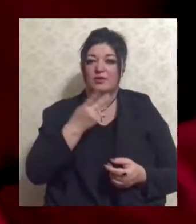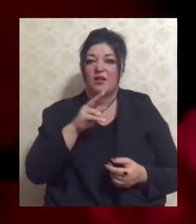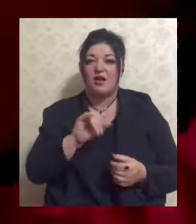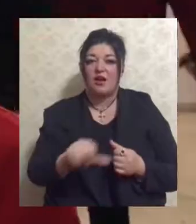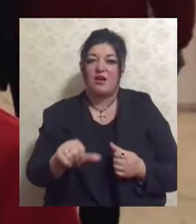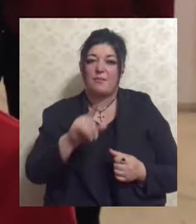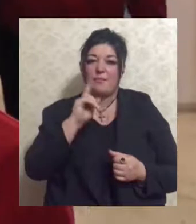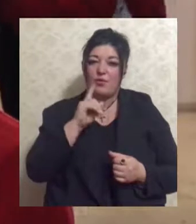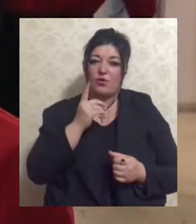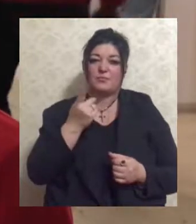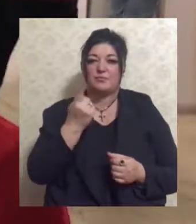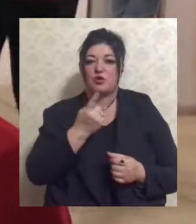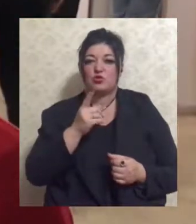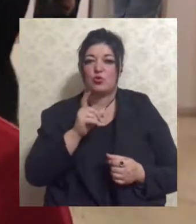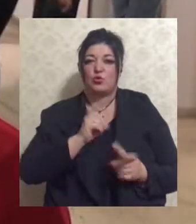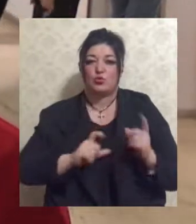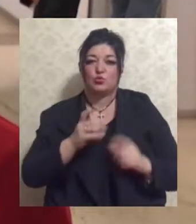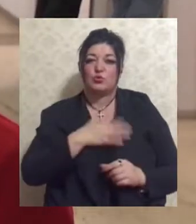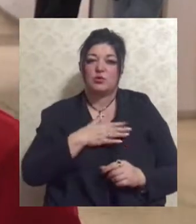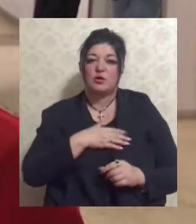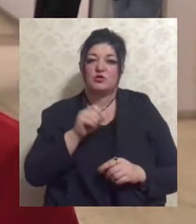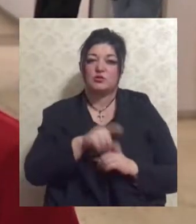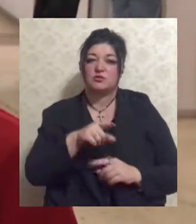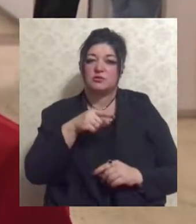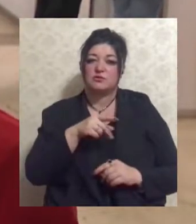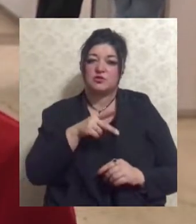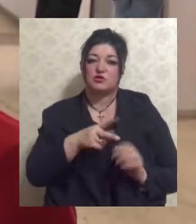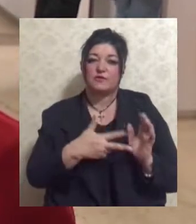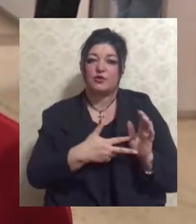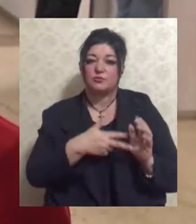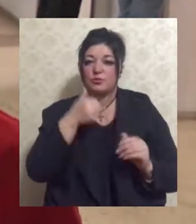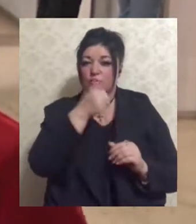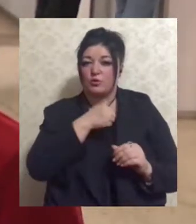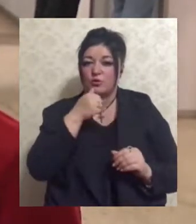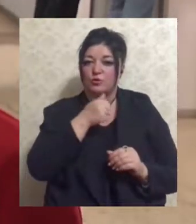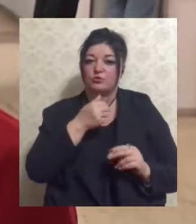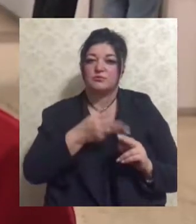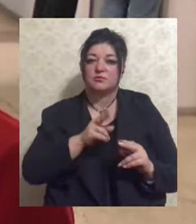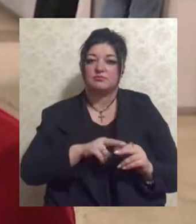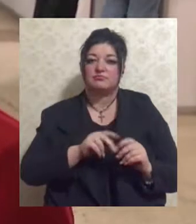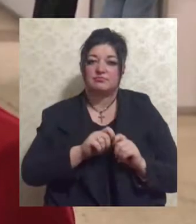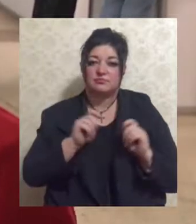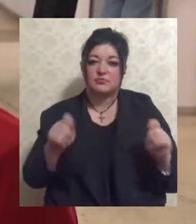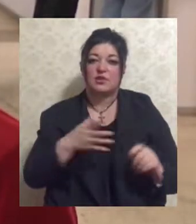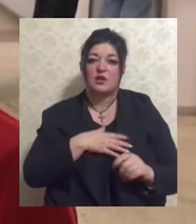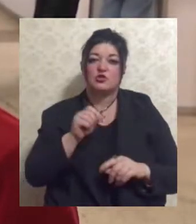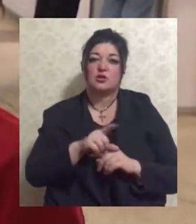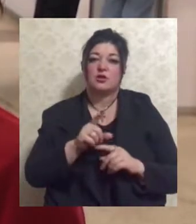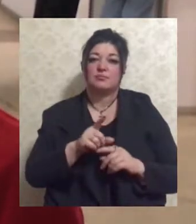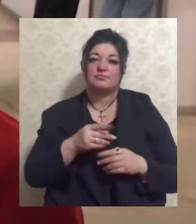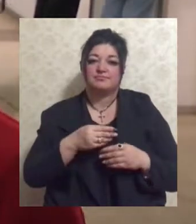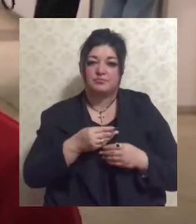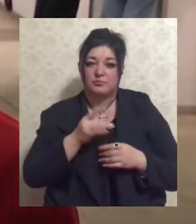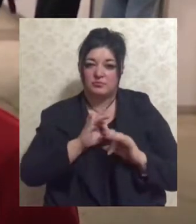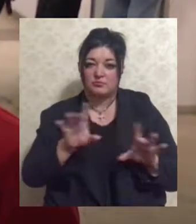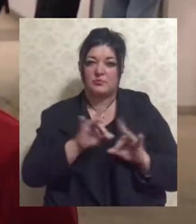першого курсу. Наша задача, ми з 2008 року цю систему запускаємо, наша задача – пояснювати роботодавцям, що